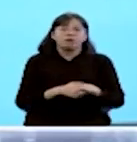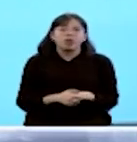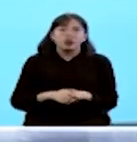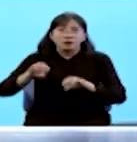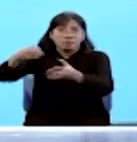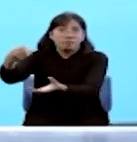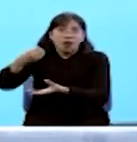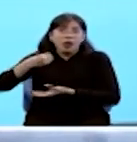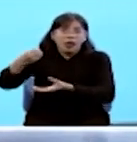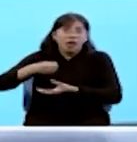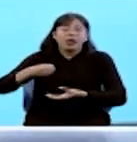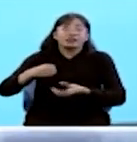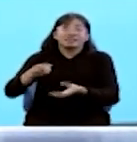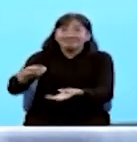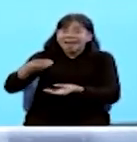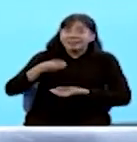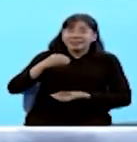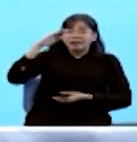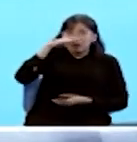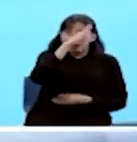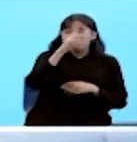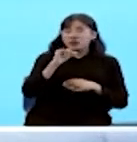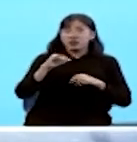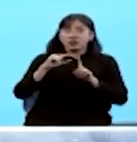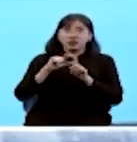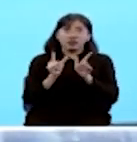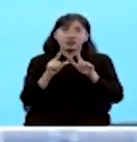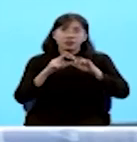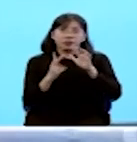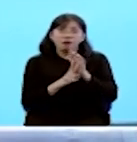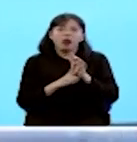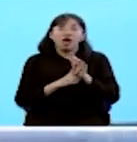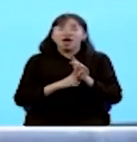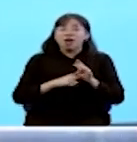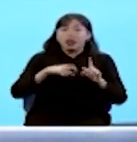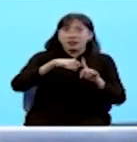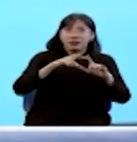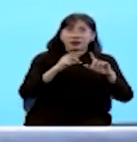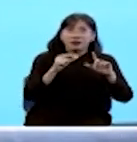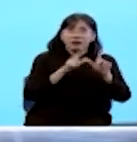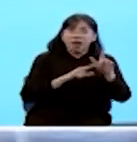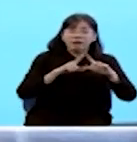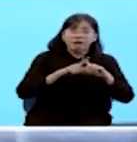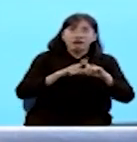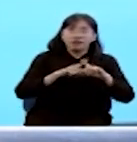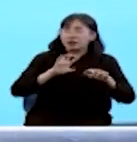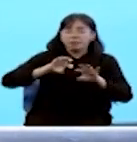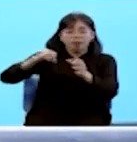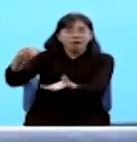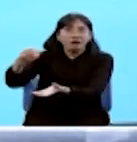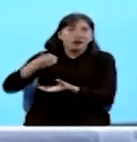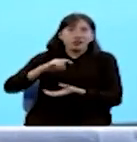Sederet penghargaan diterima Ridwan Kamil sebagai arsitek. Karya-karyanya mendapat apresiasi tak hanya di dalam negeri, tapi juga